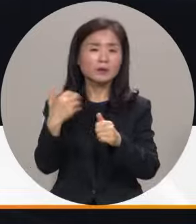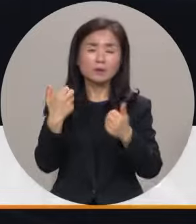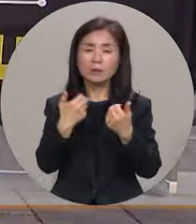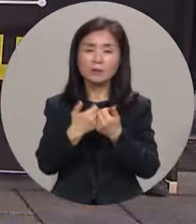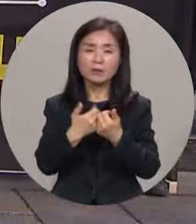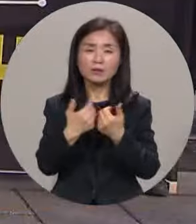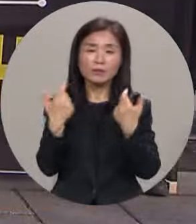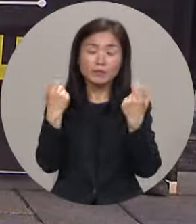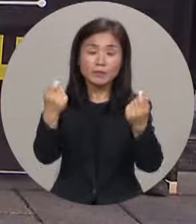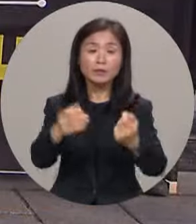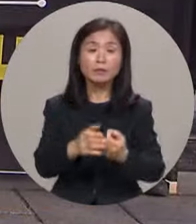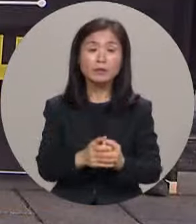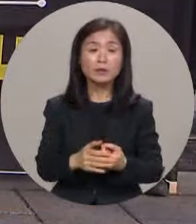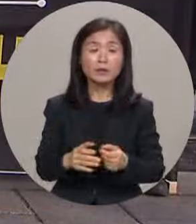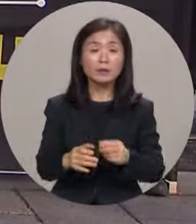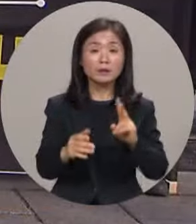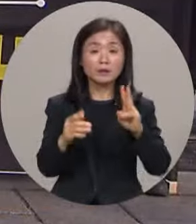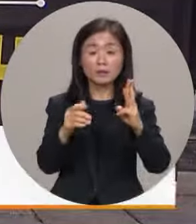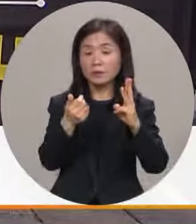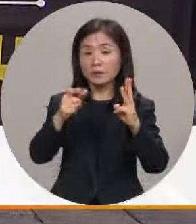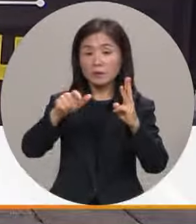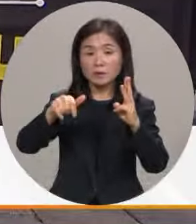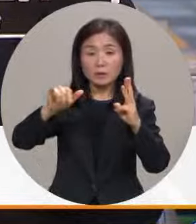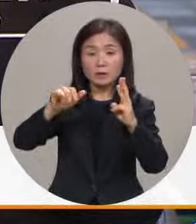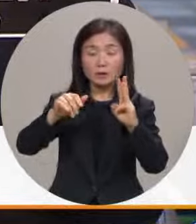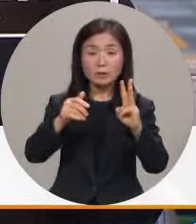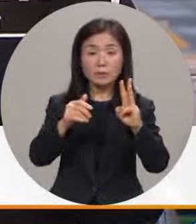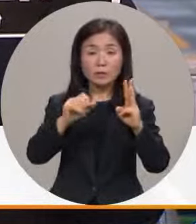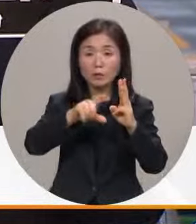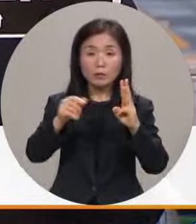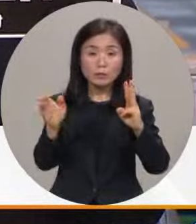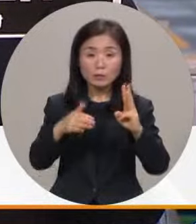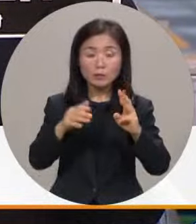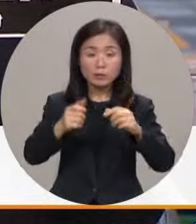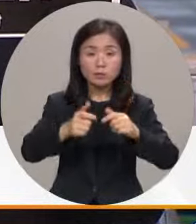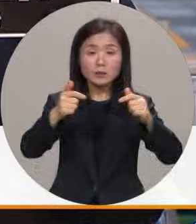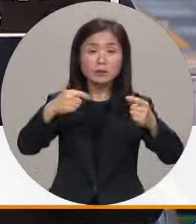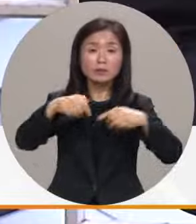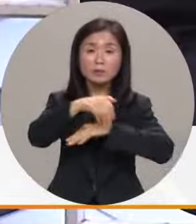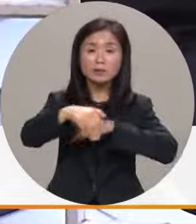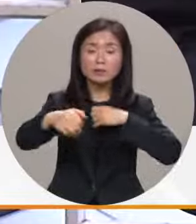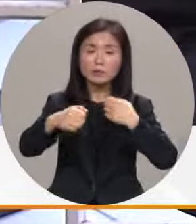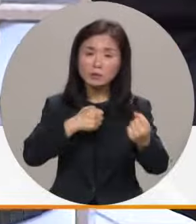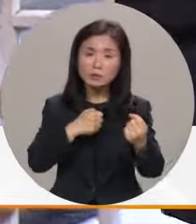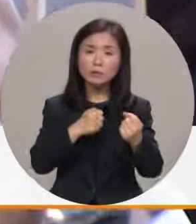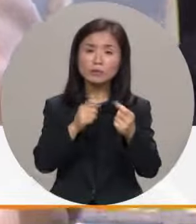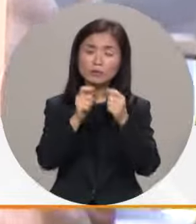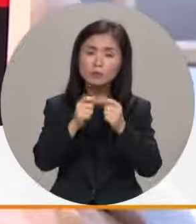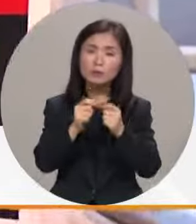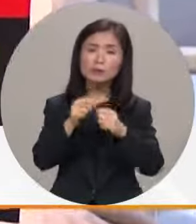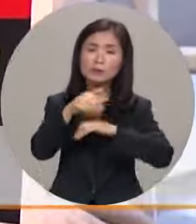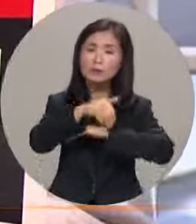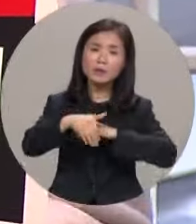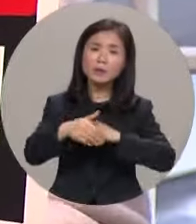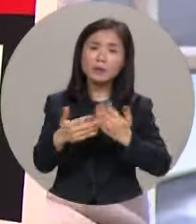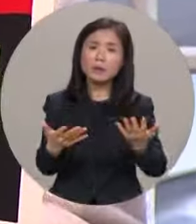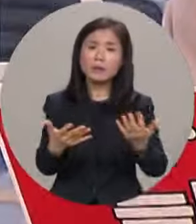있습니다 당장 새학기부터 확대되는 책인데도 아직 구체 지원이 이지지 않고